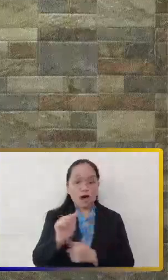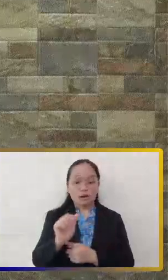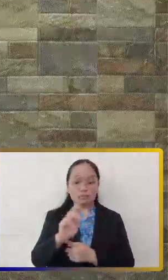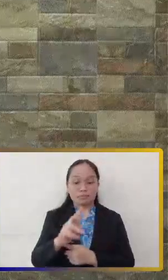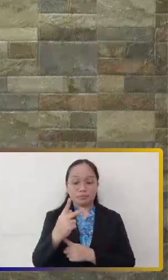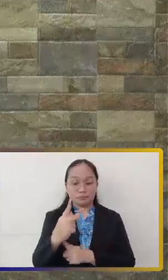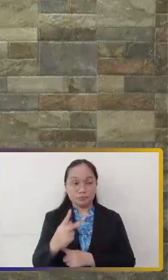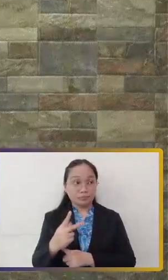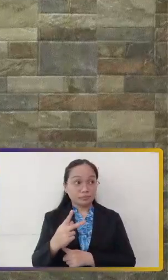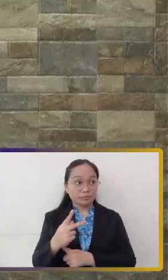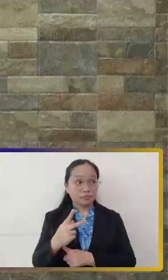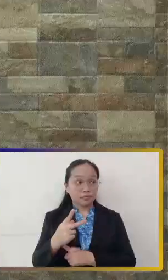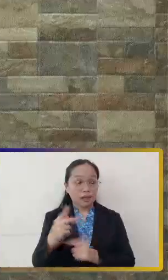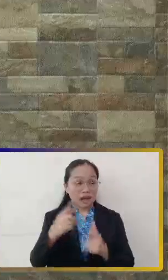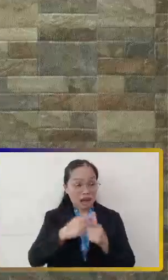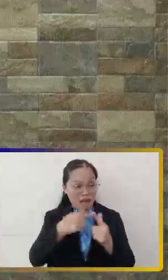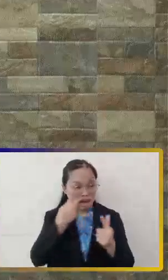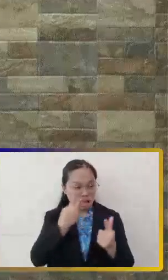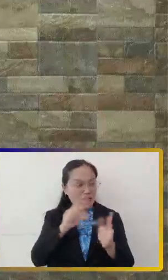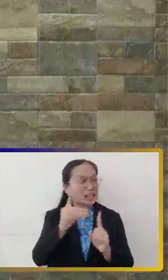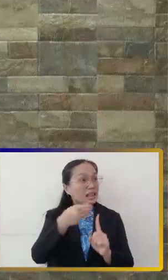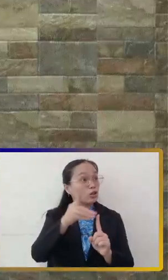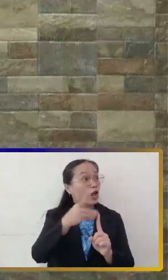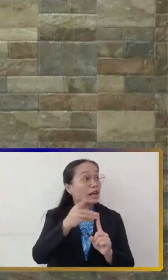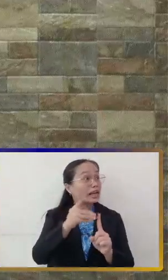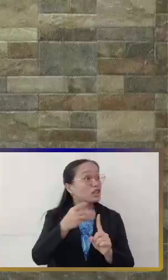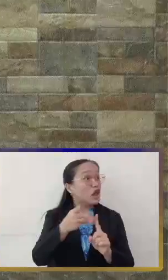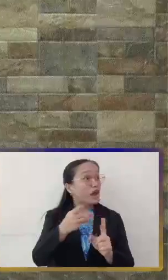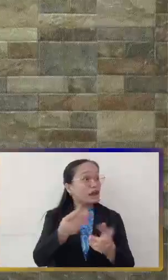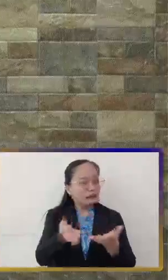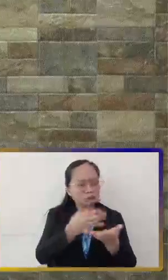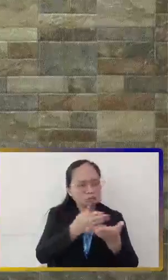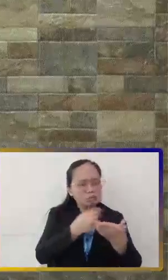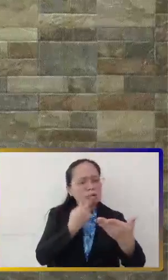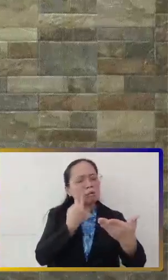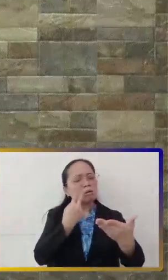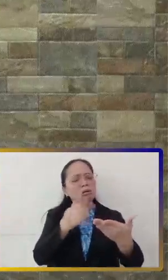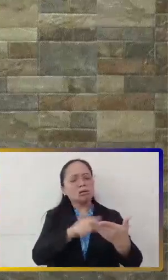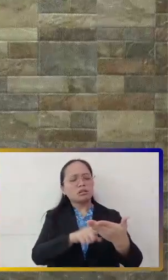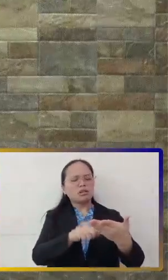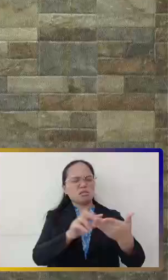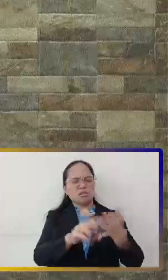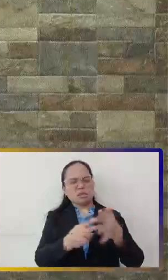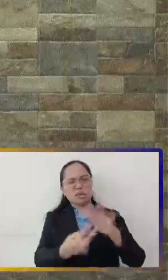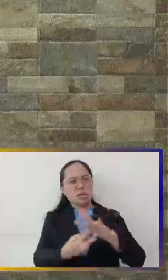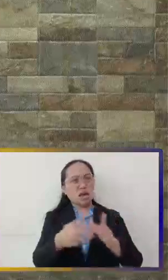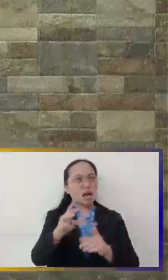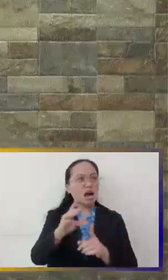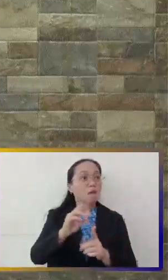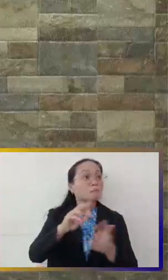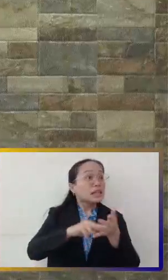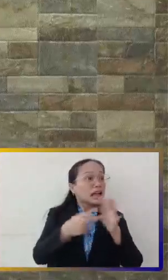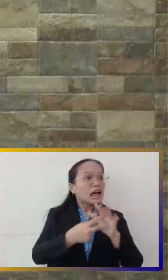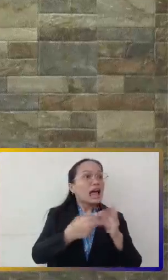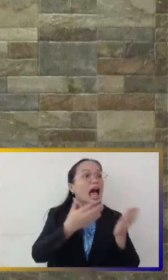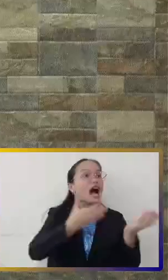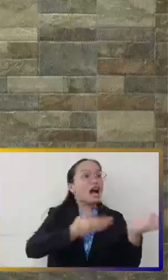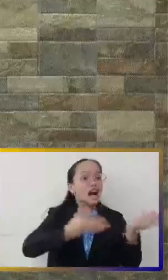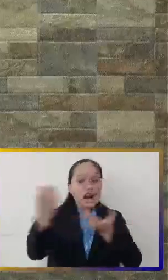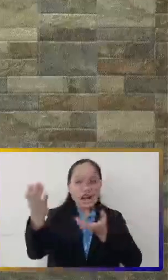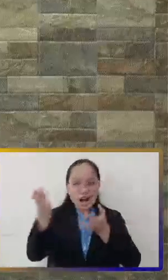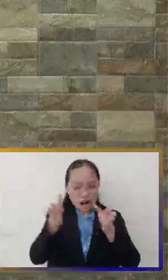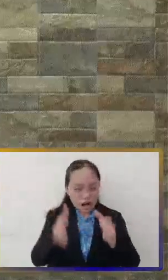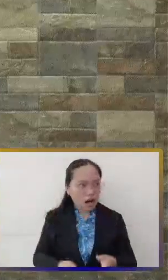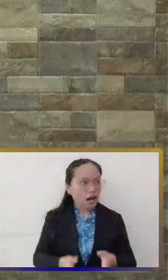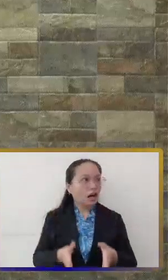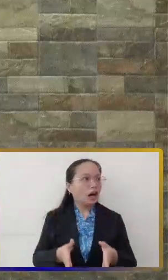you go to the dictionary, it will give you the meaning of carrier. Okay?